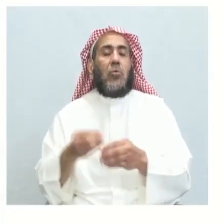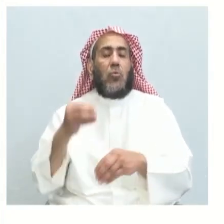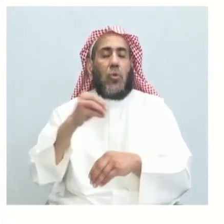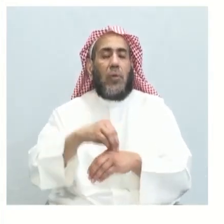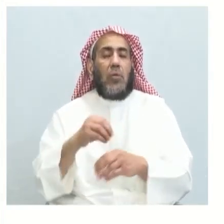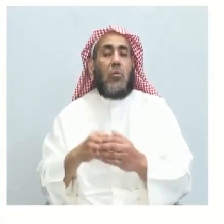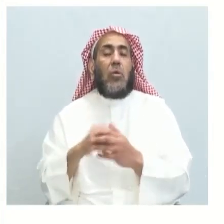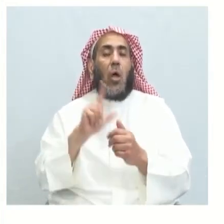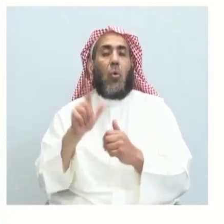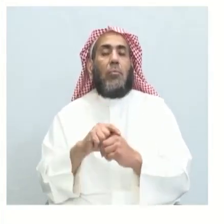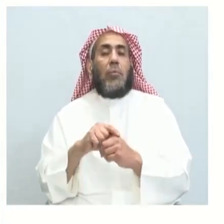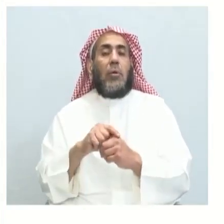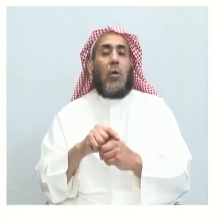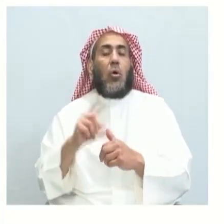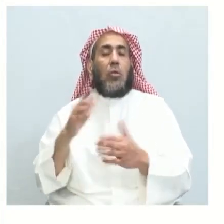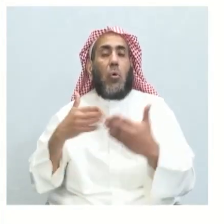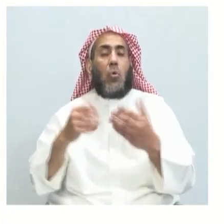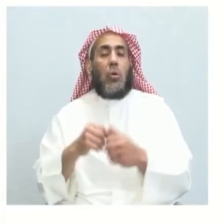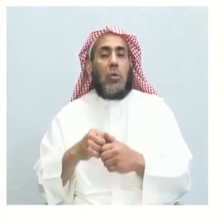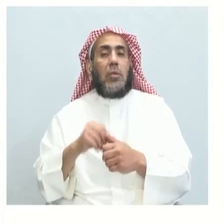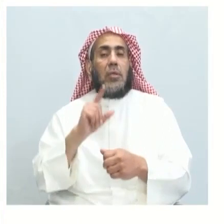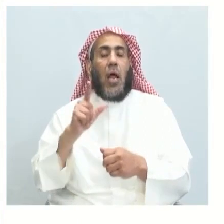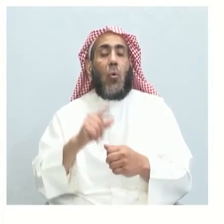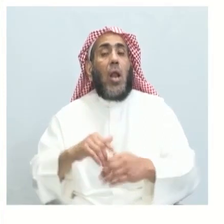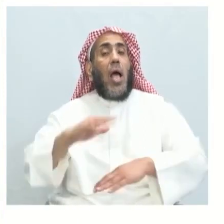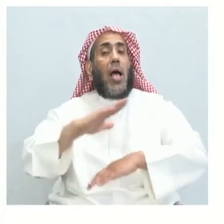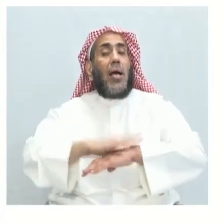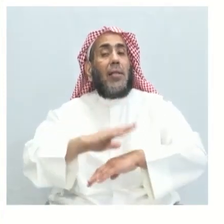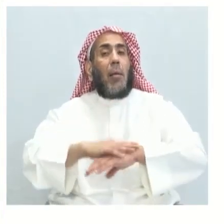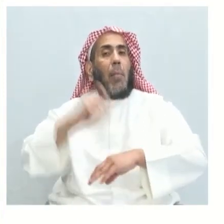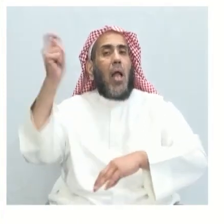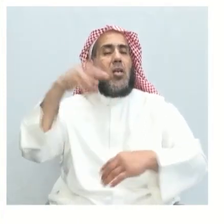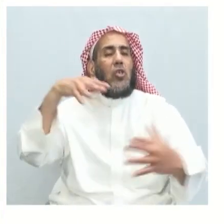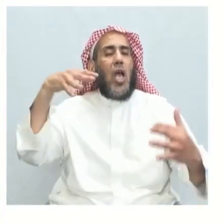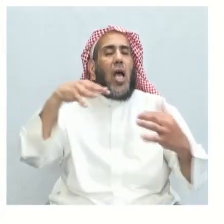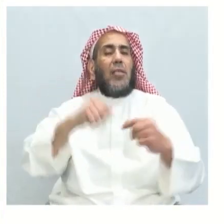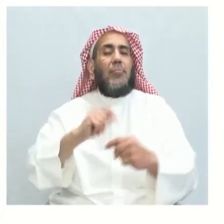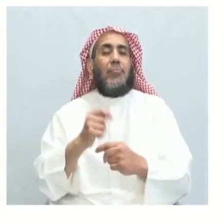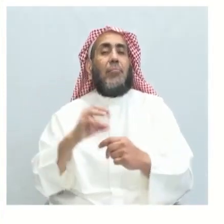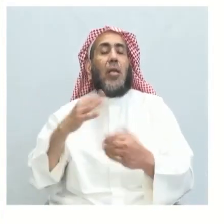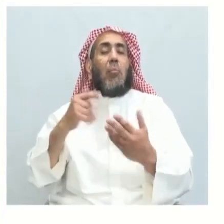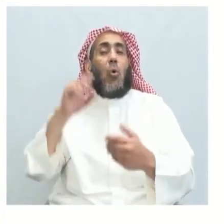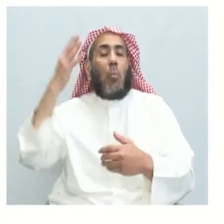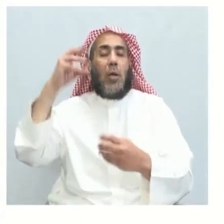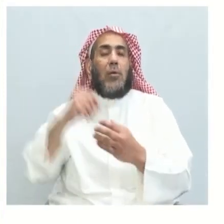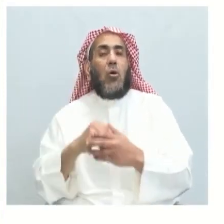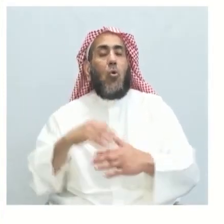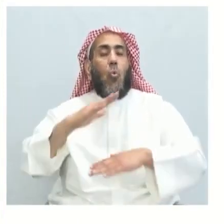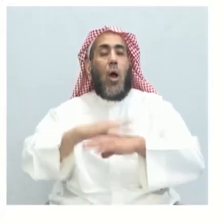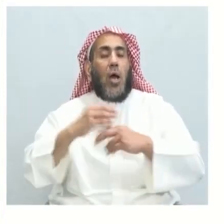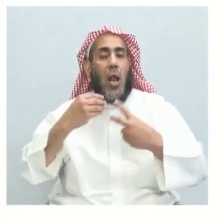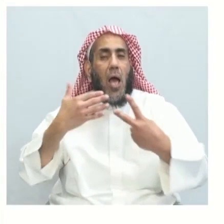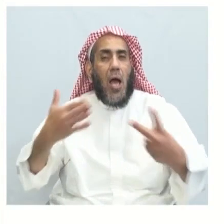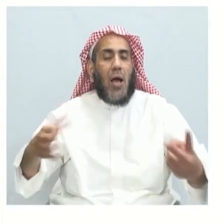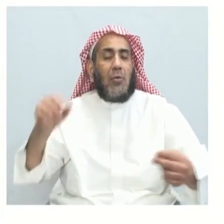انت وزملائك ونقول هنا الخطبه الاولى مثلا تناولت ادب الجهاد ادب الحرب في خطبه ابو بكر رضي الله عنه واخلاق مجاهدين في